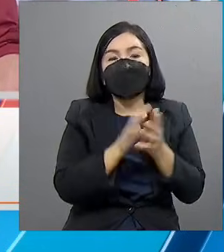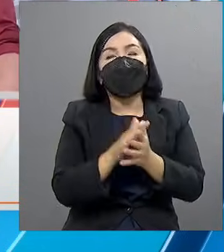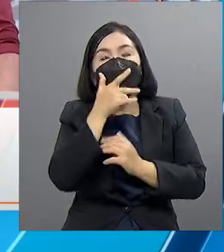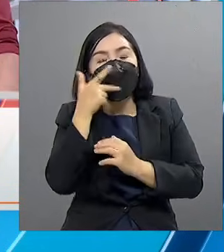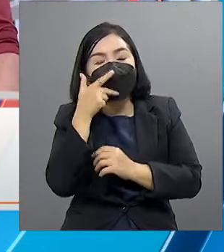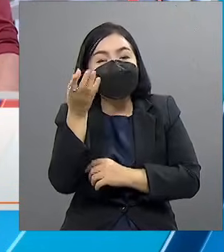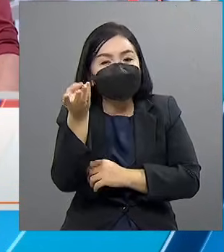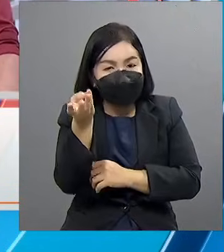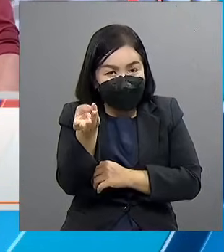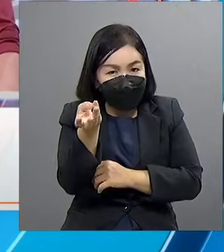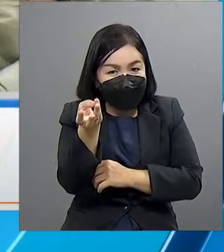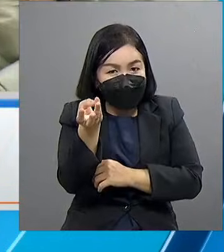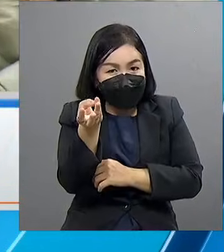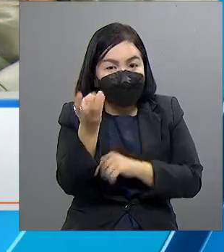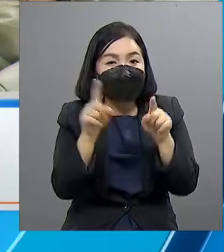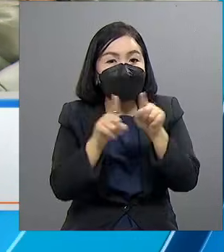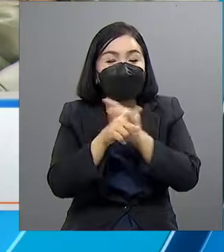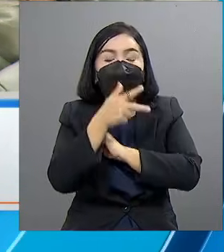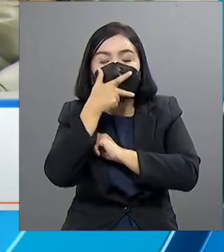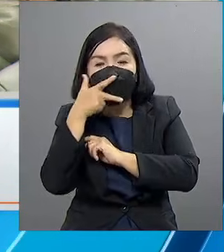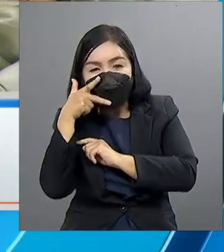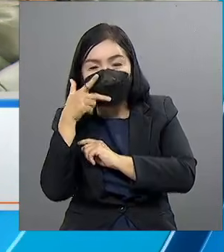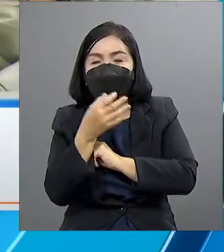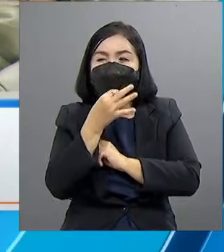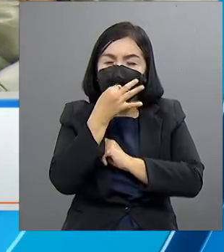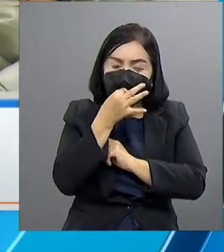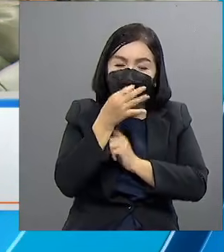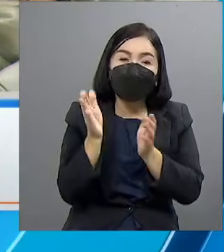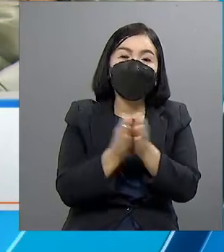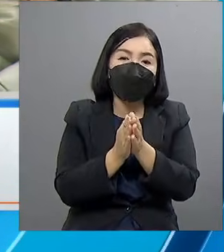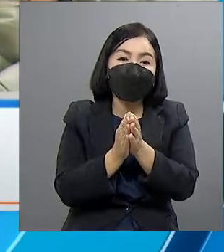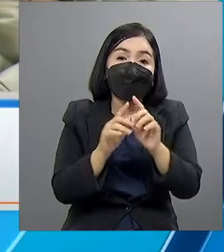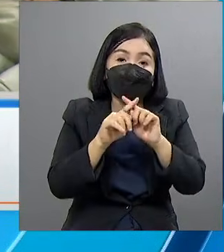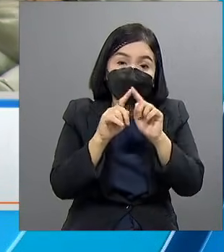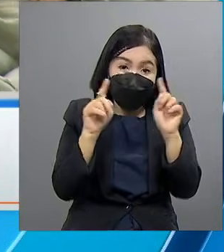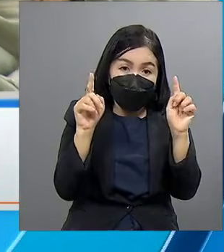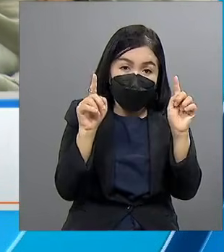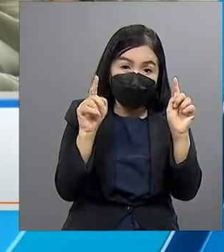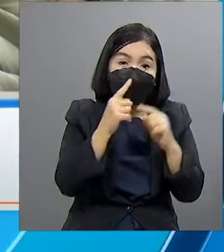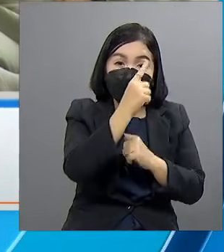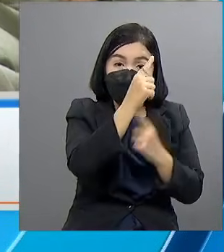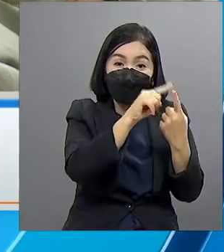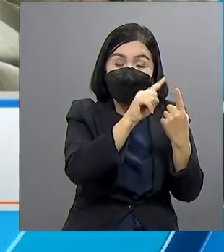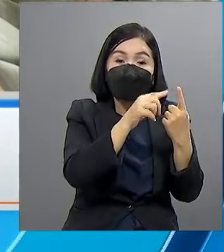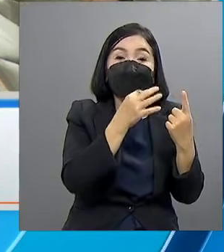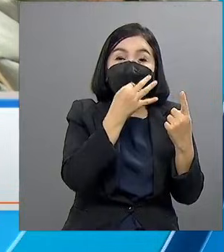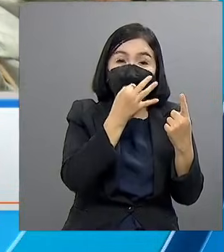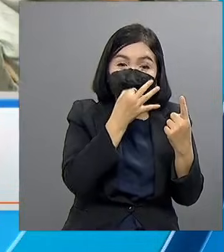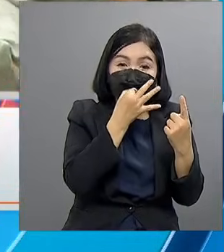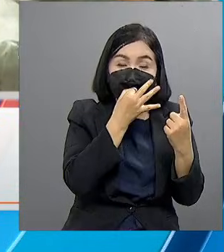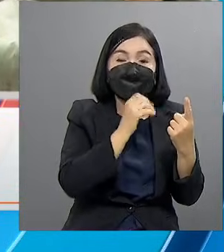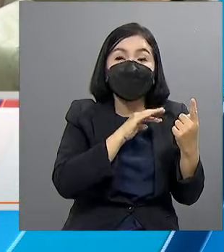ก็คือมันจะเป็นเหมือนหวานกับเค็มอยู่ในตัวเดียวแต่ถ้าเกิดเป็นเค็มล้วนเนี่ยก็จะคือเป็นคาวเต็มๆเลยไม่มีเผือกกว